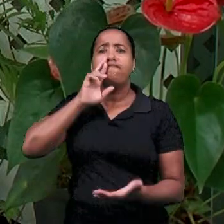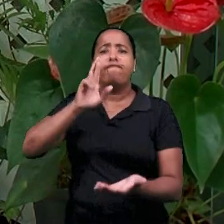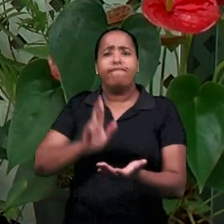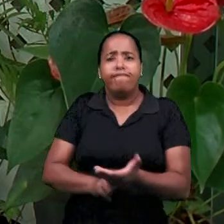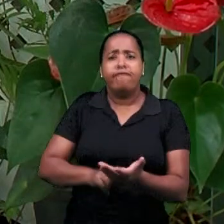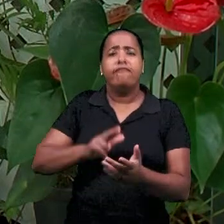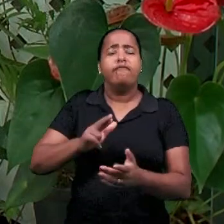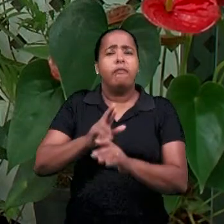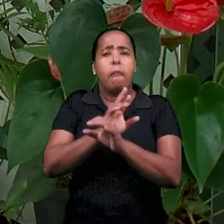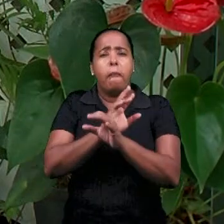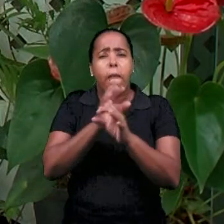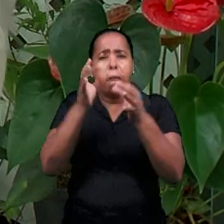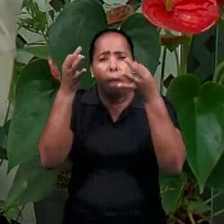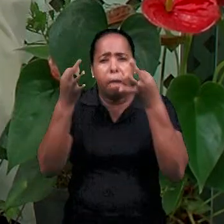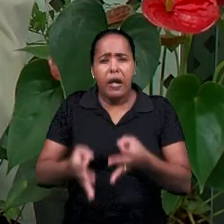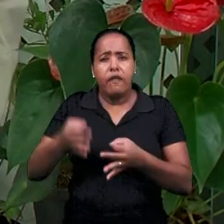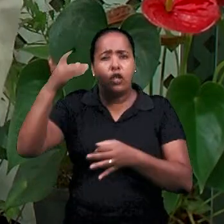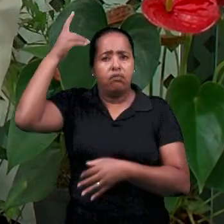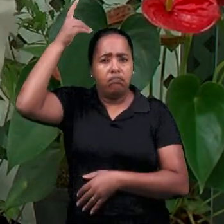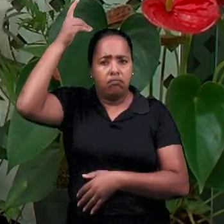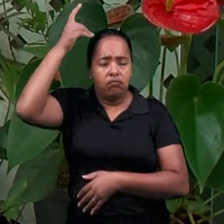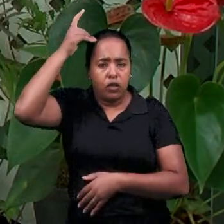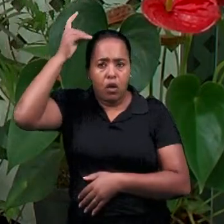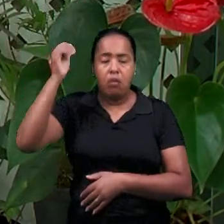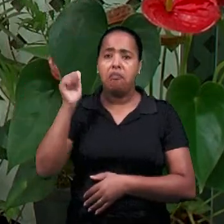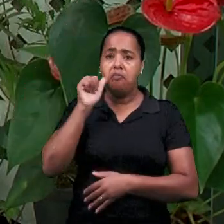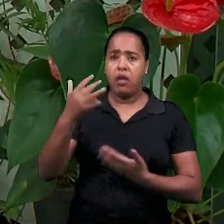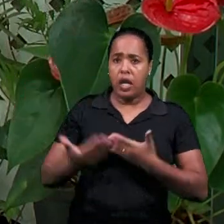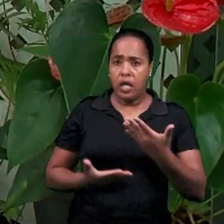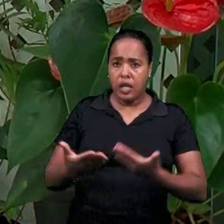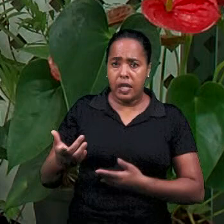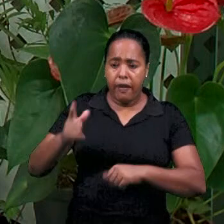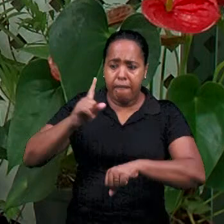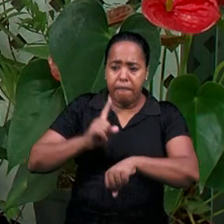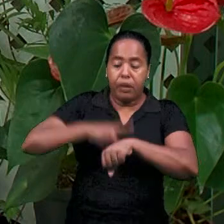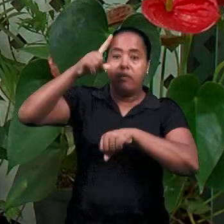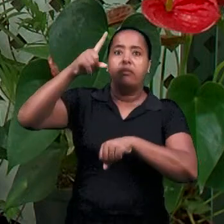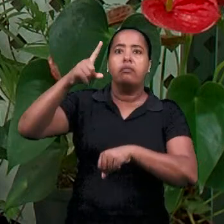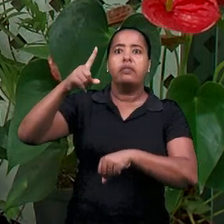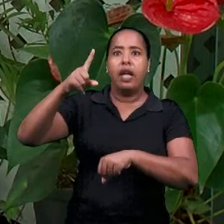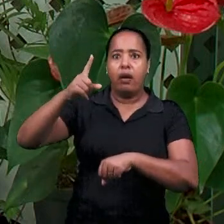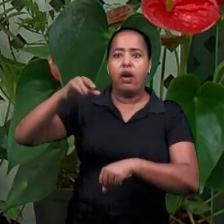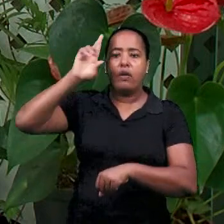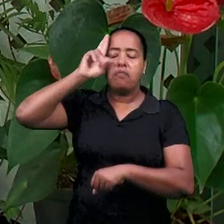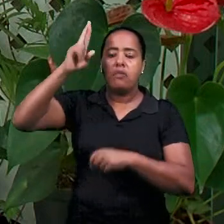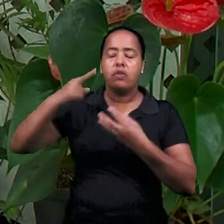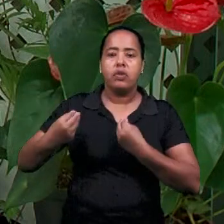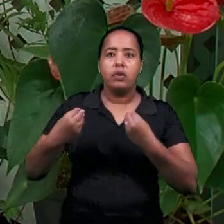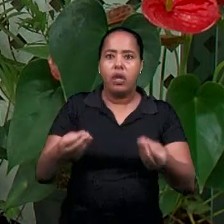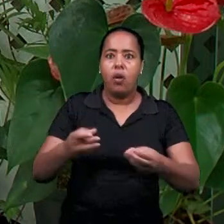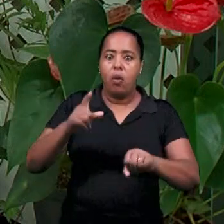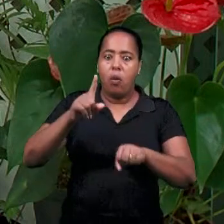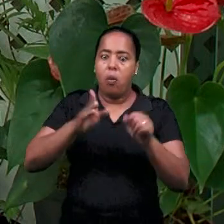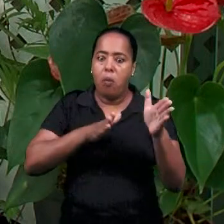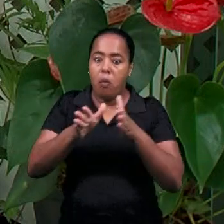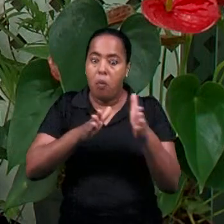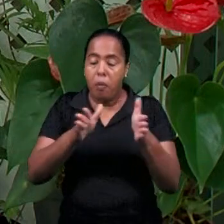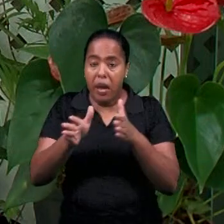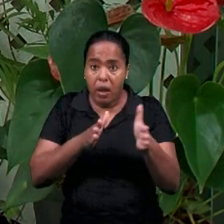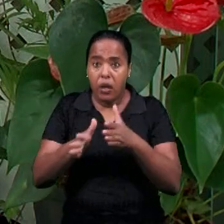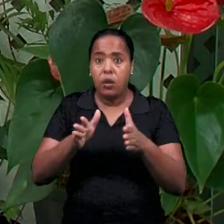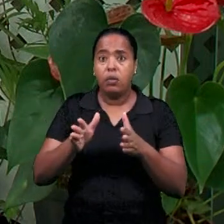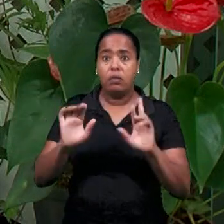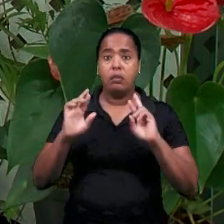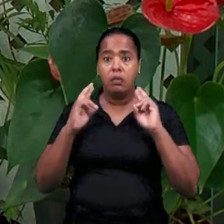des cas, des faits cités par les sœurs, des dons spirituels qui leur sont donnés pendant le séminaire, pendant qu'on était